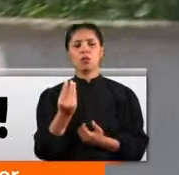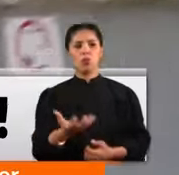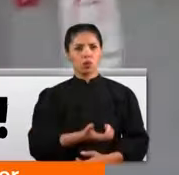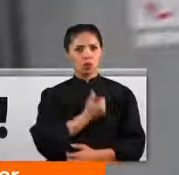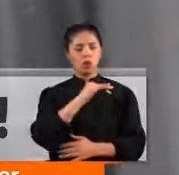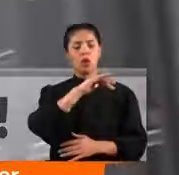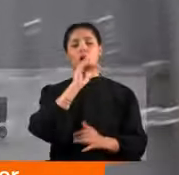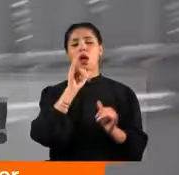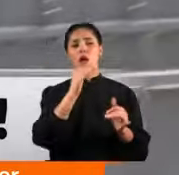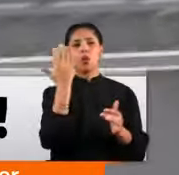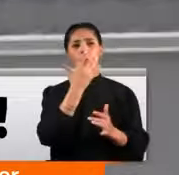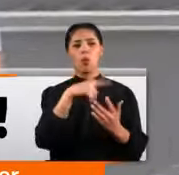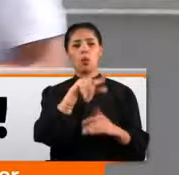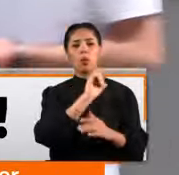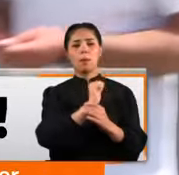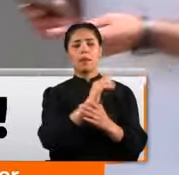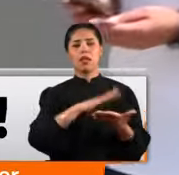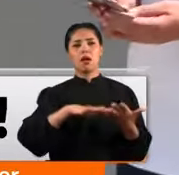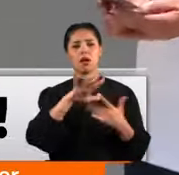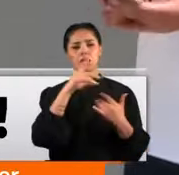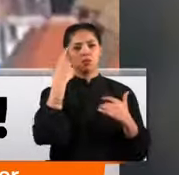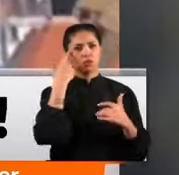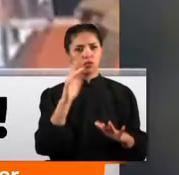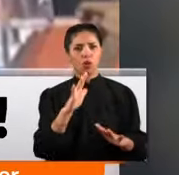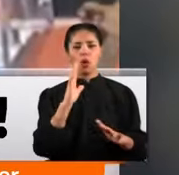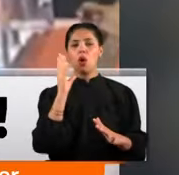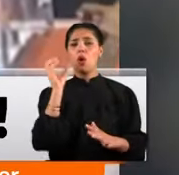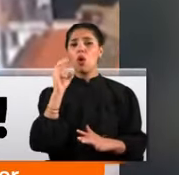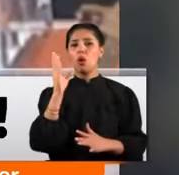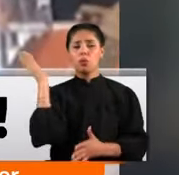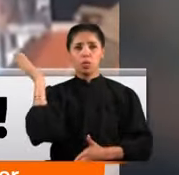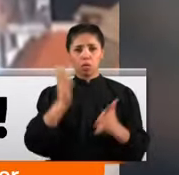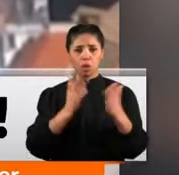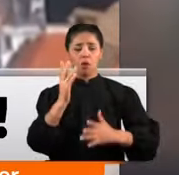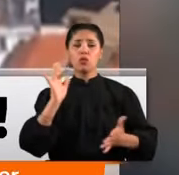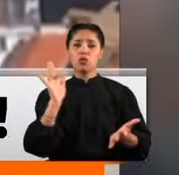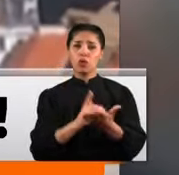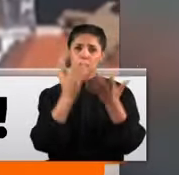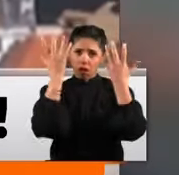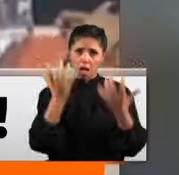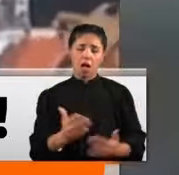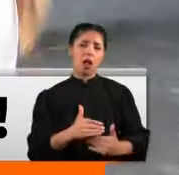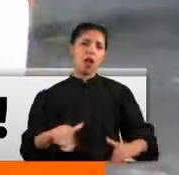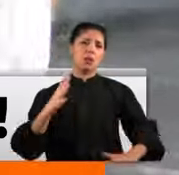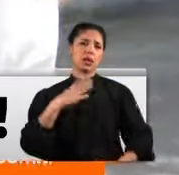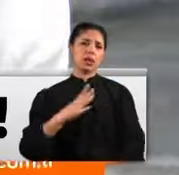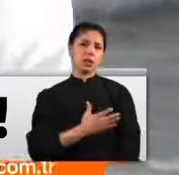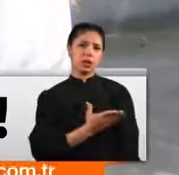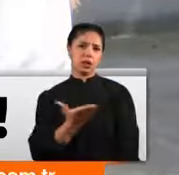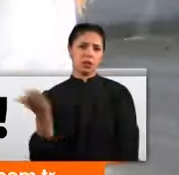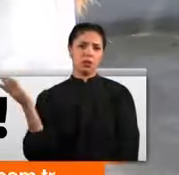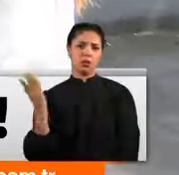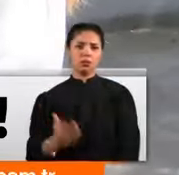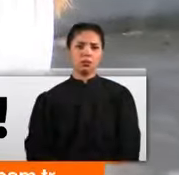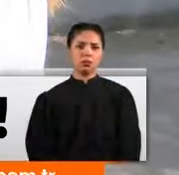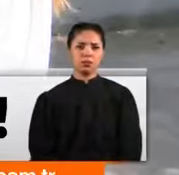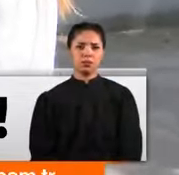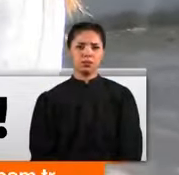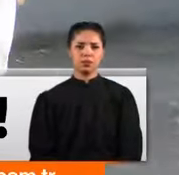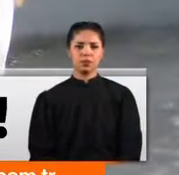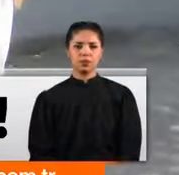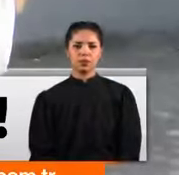okuldaki meslektaşları da şaşkın. Tek istekleri öğretmeni şiddetin caydırıcı cezalarla önüne geçilmesi. Yan okulda öğretmenim tabii ki